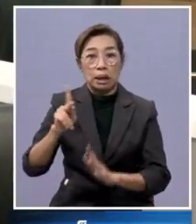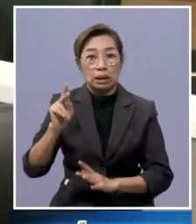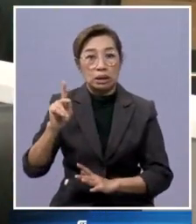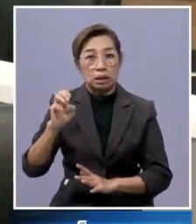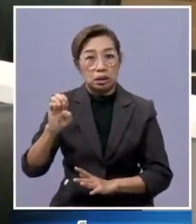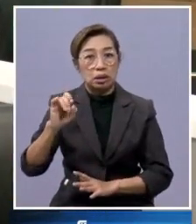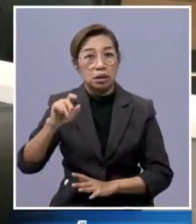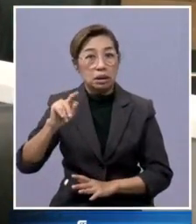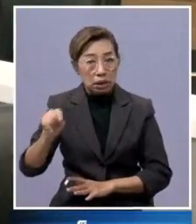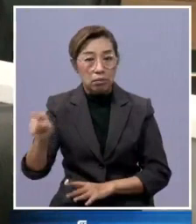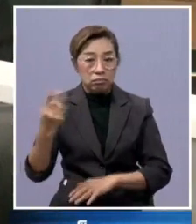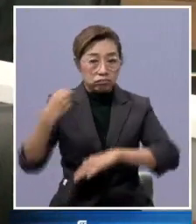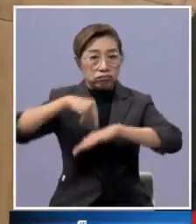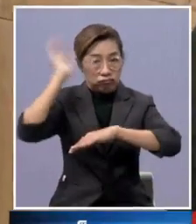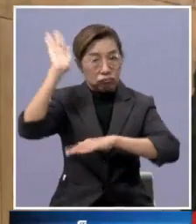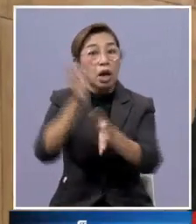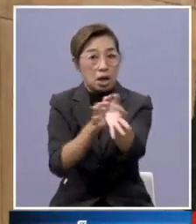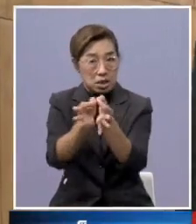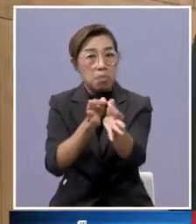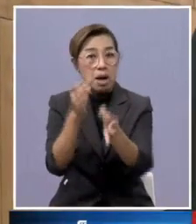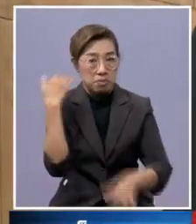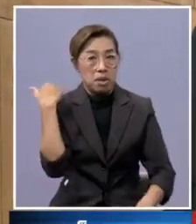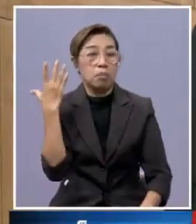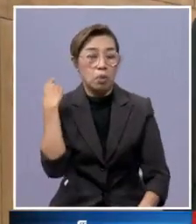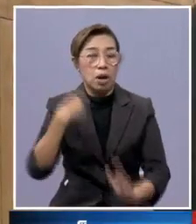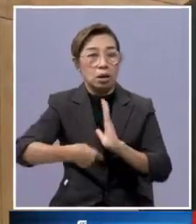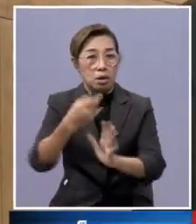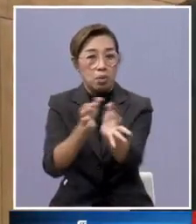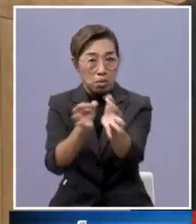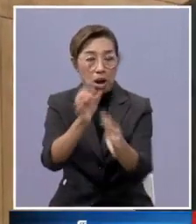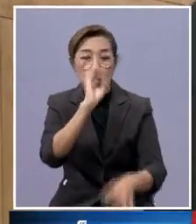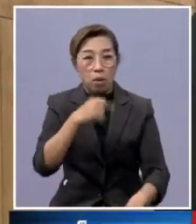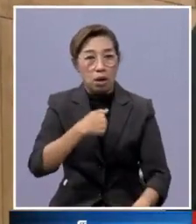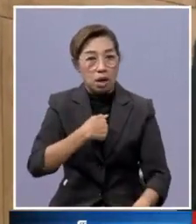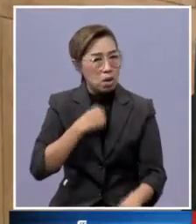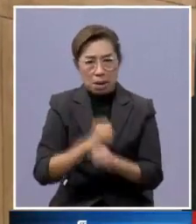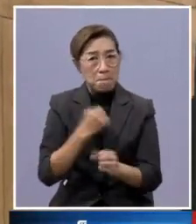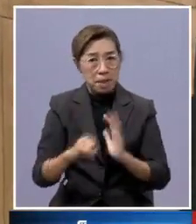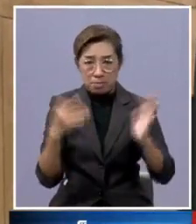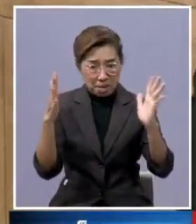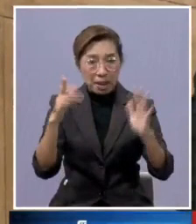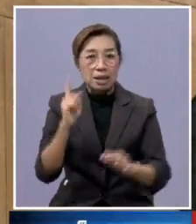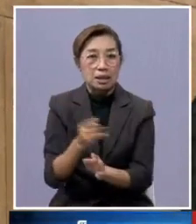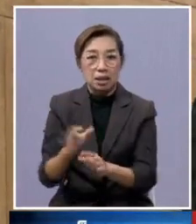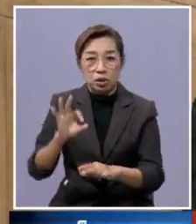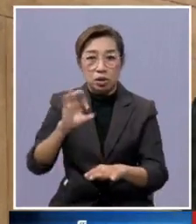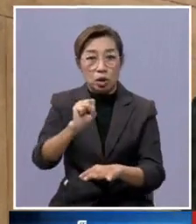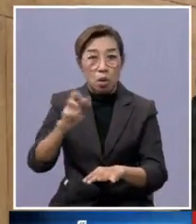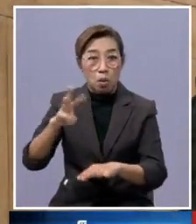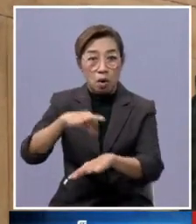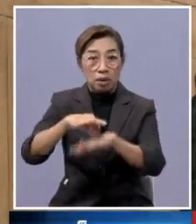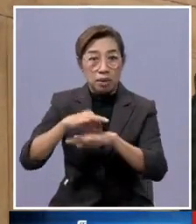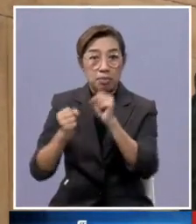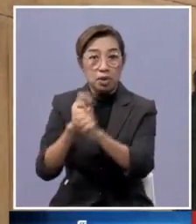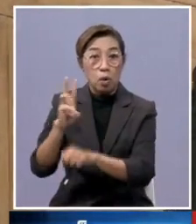แจงในที่ประชุมของวุฒิสภาเมื่อวานนี้ด้วยนะครับโดยเจ้าตัวเนี่ยยืนยันความบริสุทธิ์ก่อนมาเป็นสวในปี 62ได้